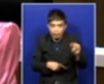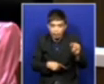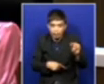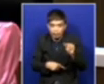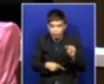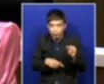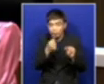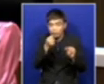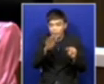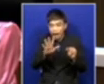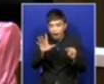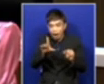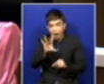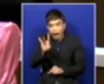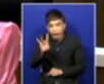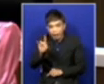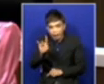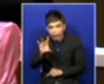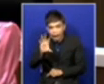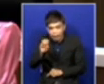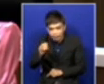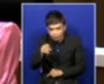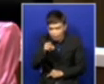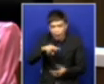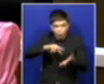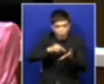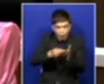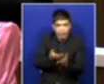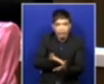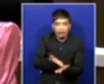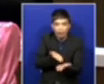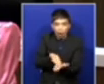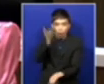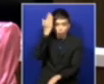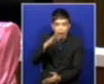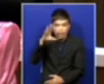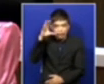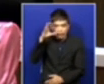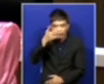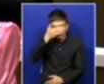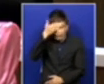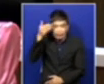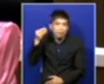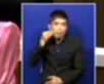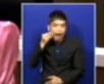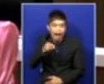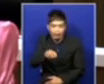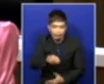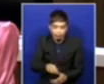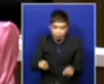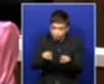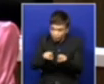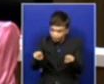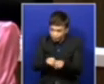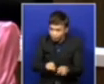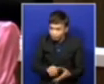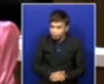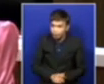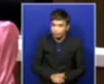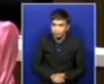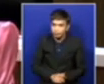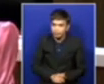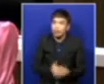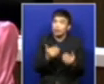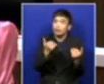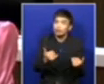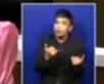ก็150ไอ้พวกนี้รวยลืมบ้านเลขที่เหมือนกันนะท่านประธานครับสรุปครับปรากฏว่าประก